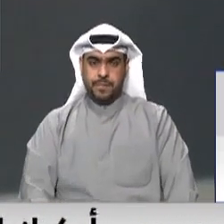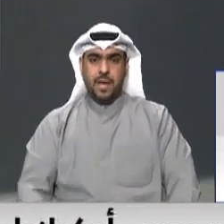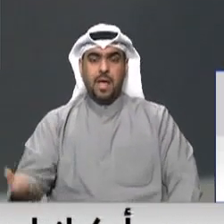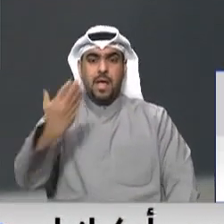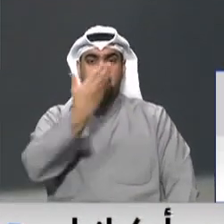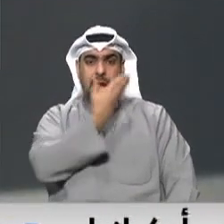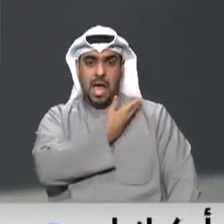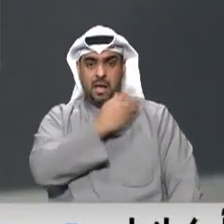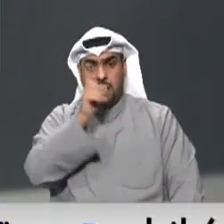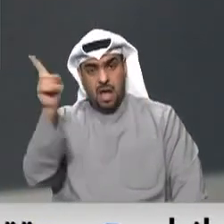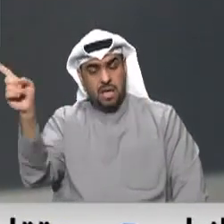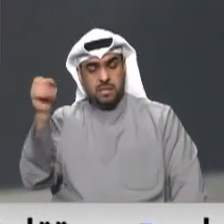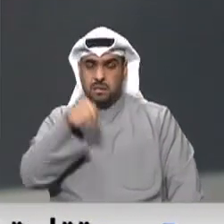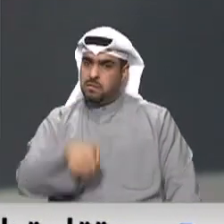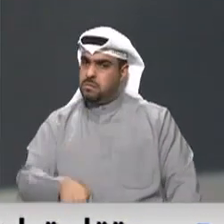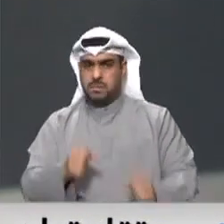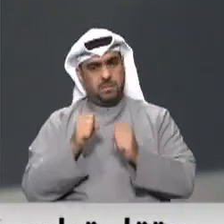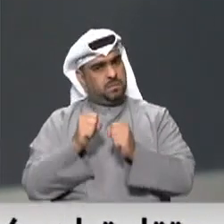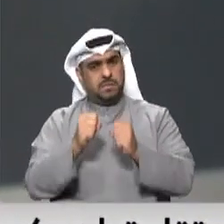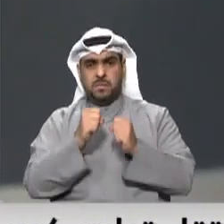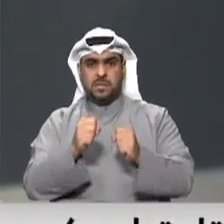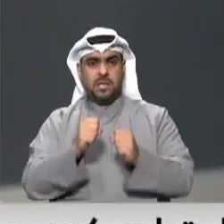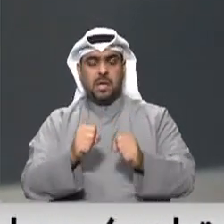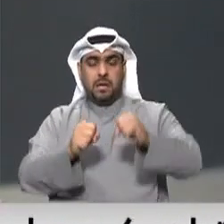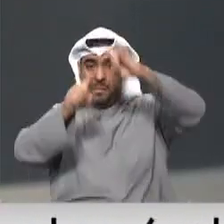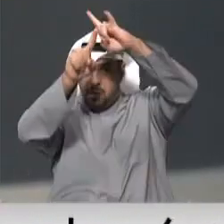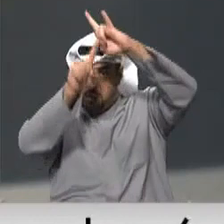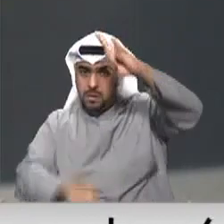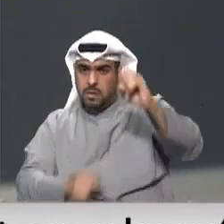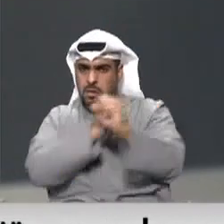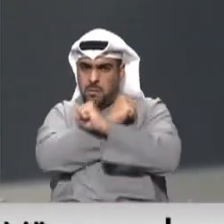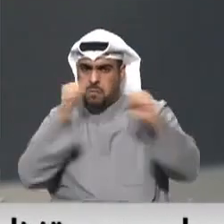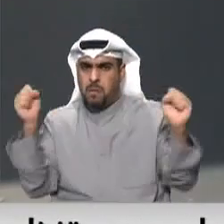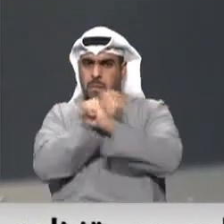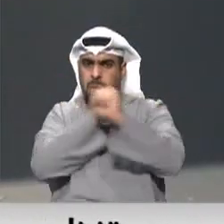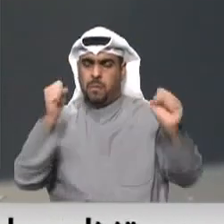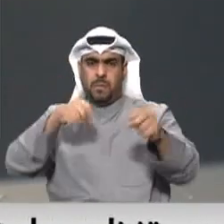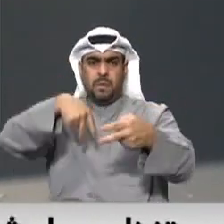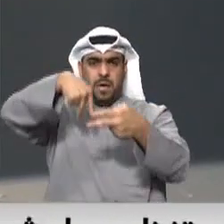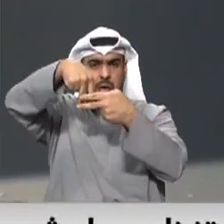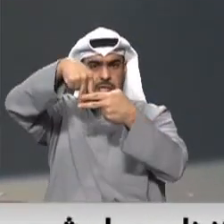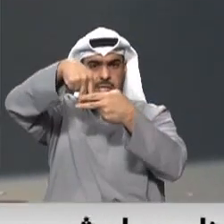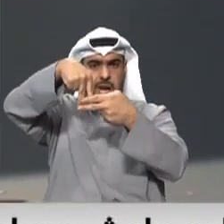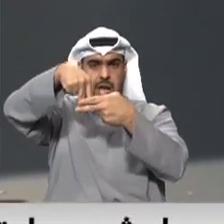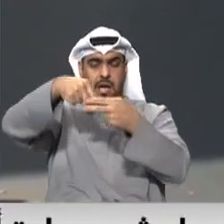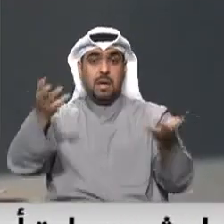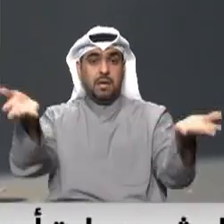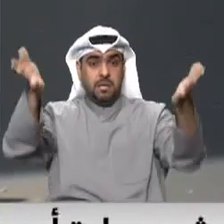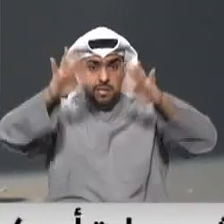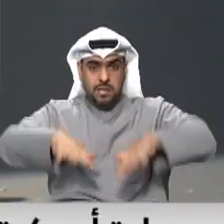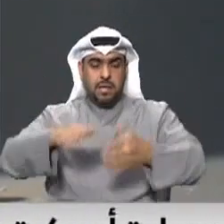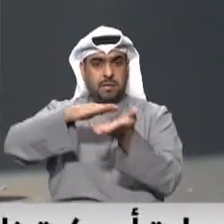والترقب تسود أجواء قطاع غزة تزامنا مع تصاعد التهديدات الإسرائيلية بشن المزيد من العدوان على